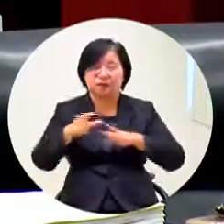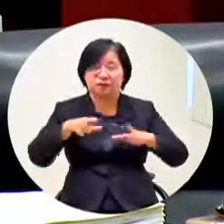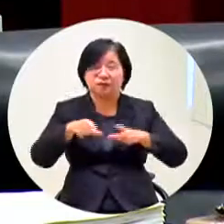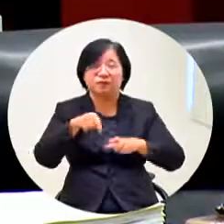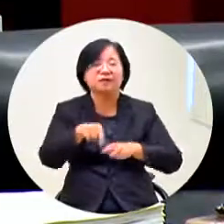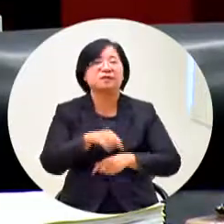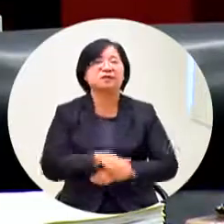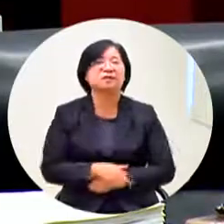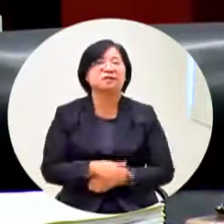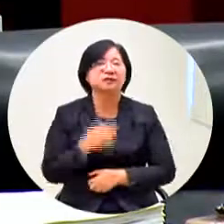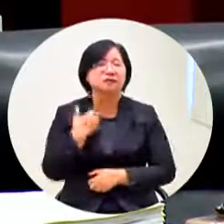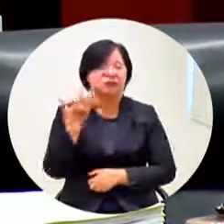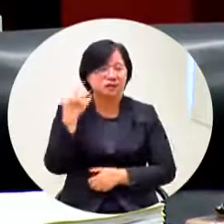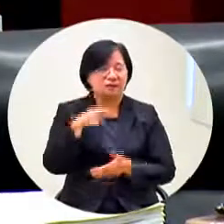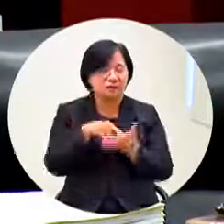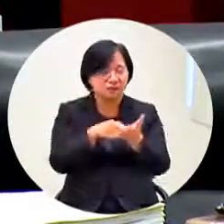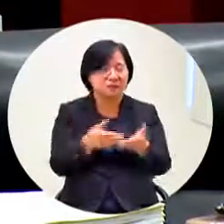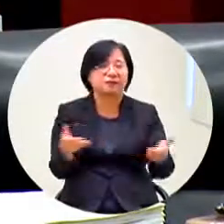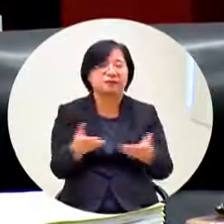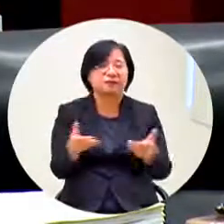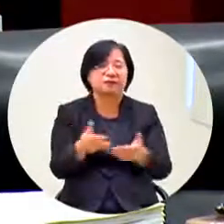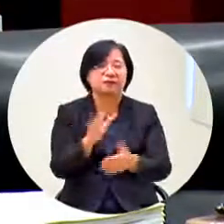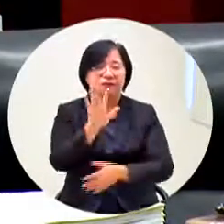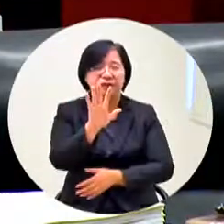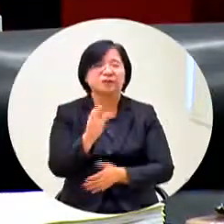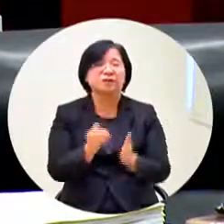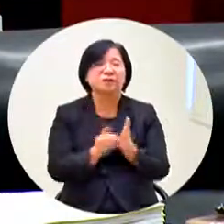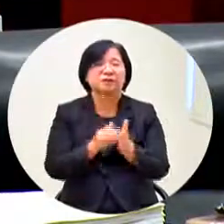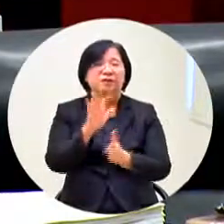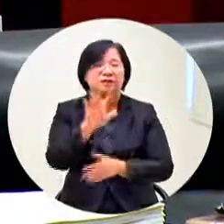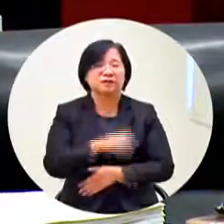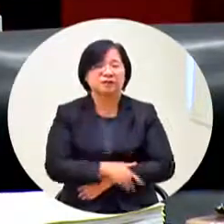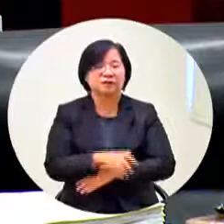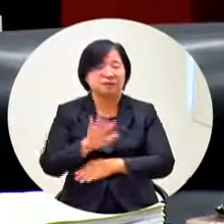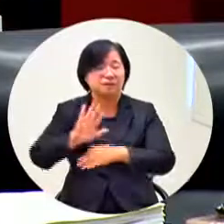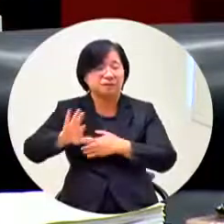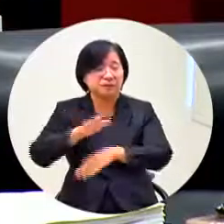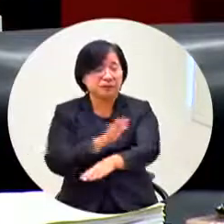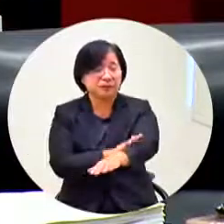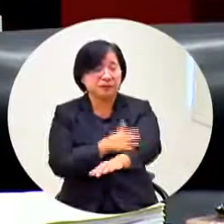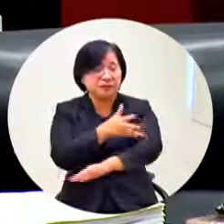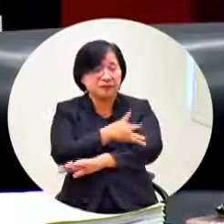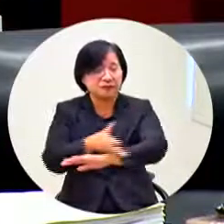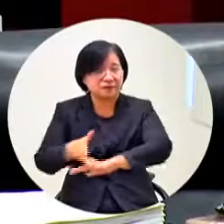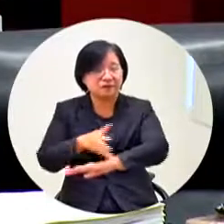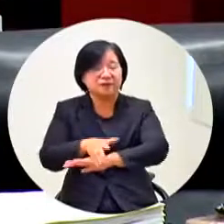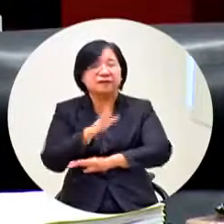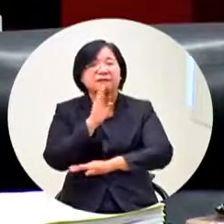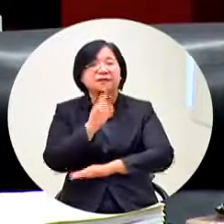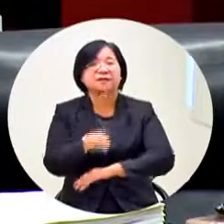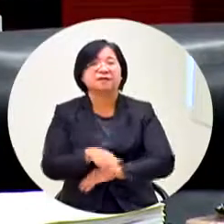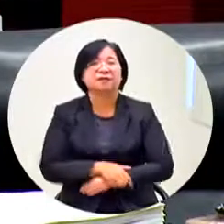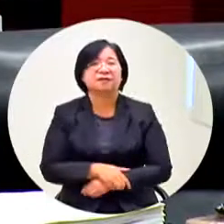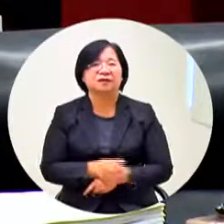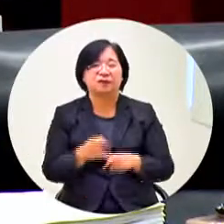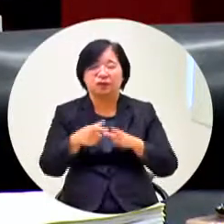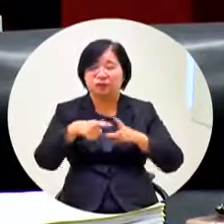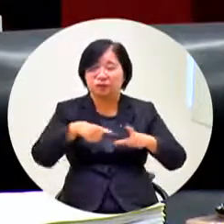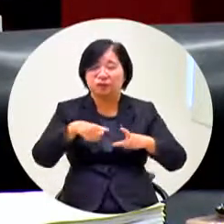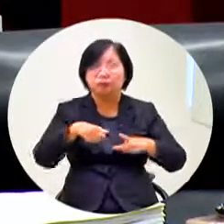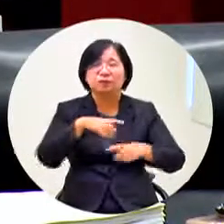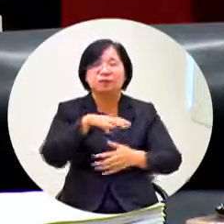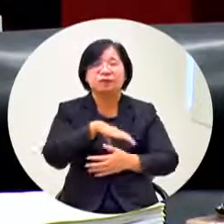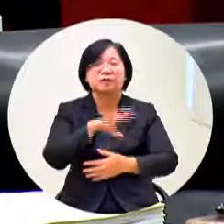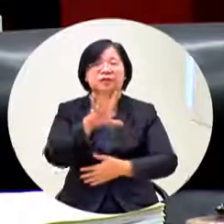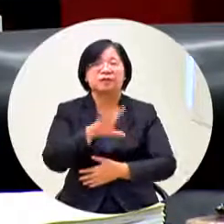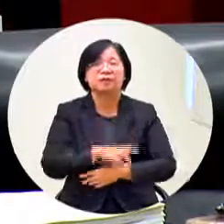时候已经争取也开辟了，非常谢谢。那旁边是一个河道，这边是一个河道，然后这边是公园，那这个公园已经目前也